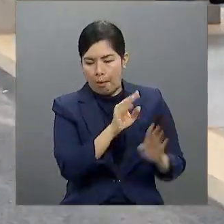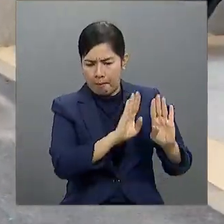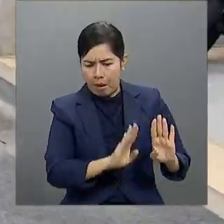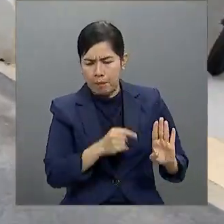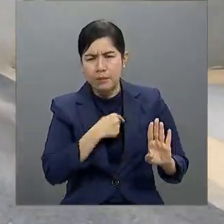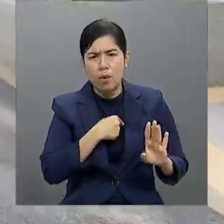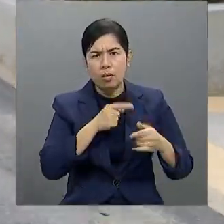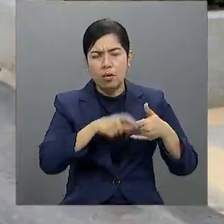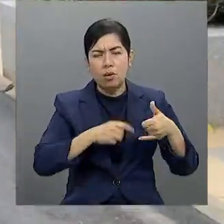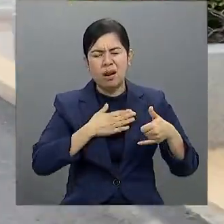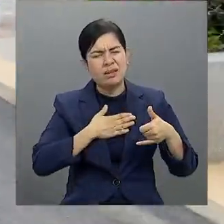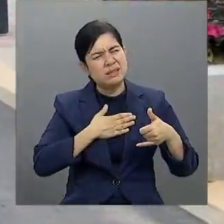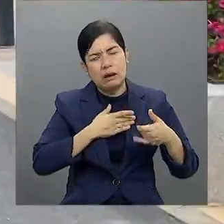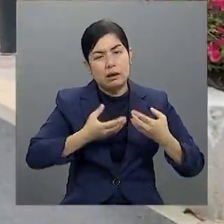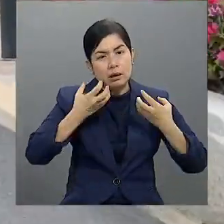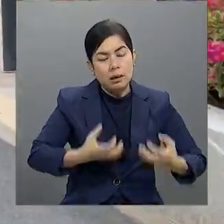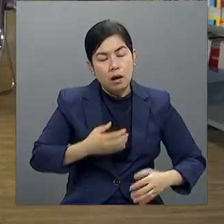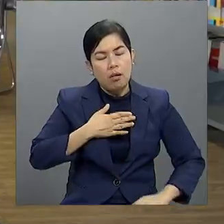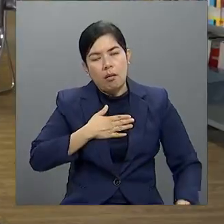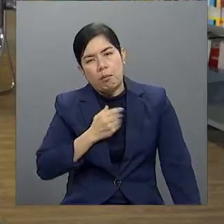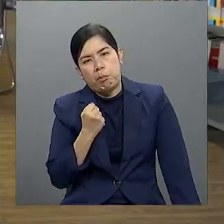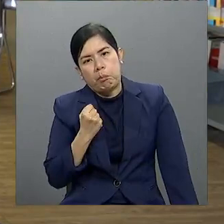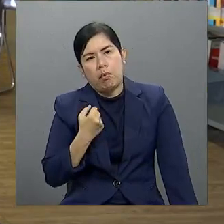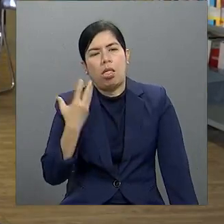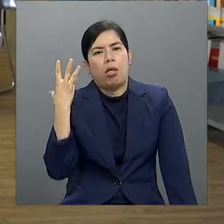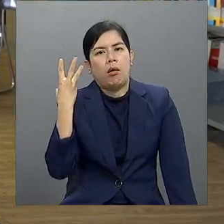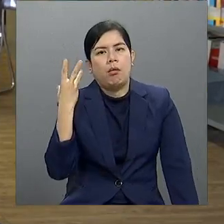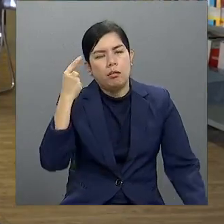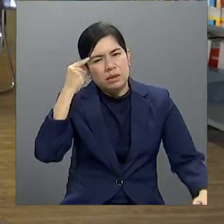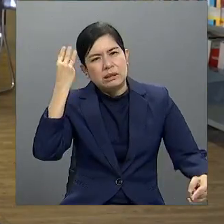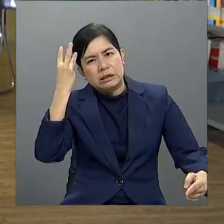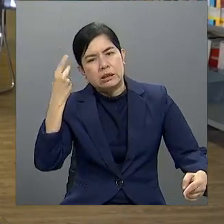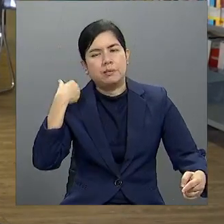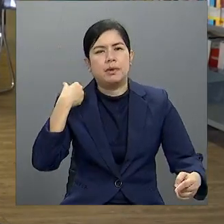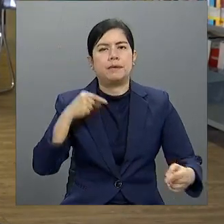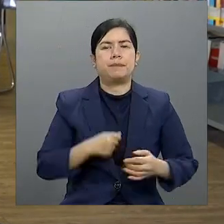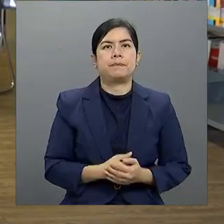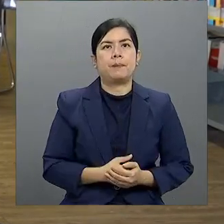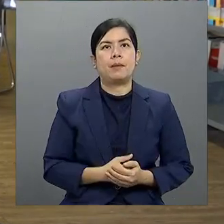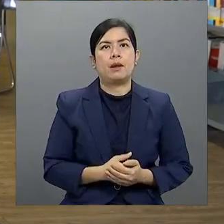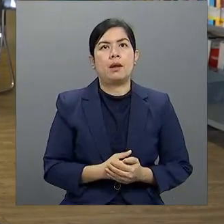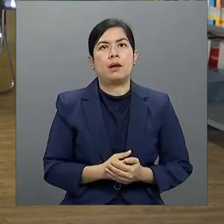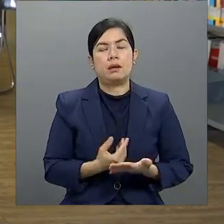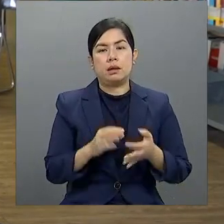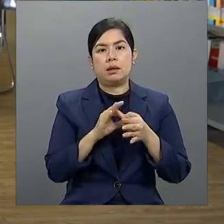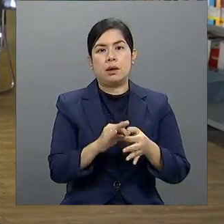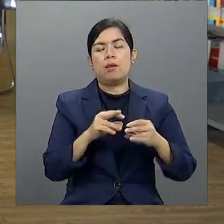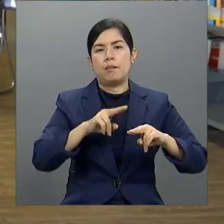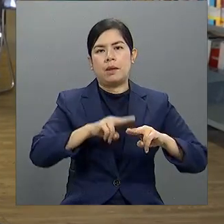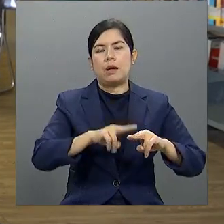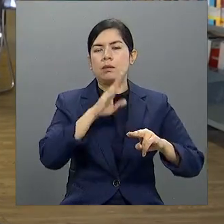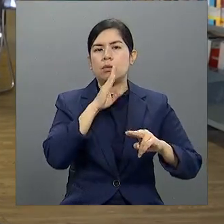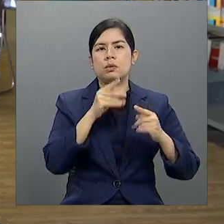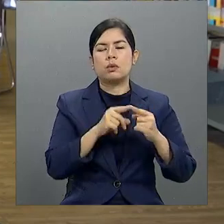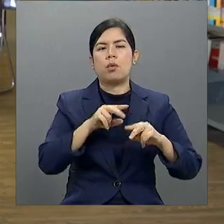างทีมันออกแรงมากเกินไปก็เพิ่มความเครียดให้กับกล้ามเนื้อส่วนนั้นทีนี้มาพูดกันถึงเรื่องของการนั่งเป็นท่านานๆเดินทางระยะน